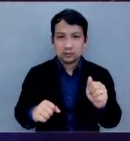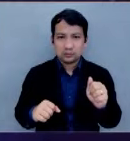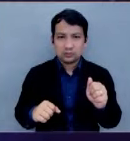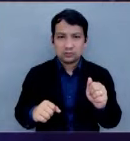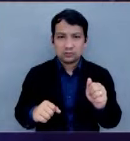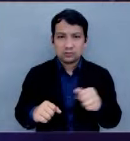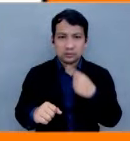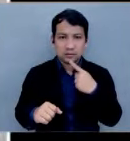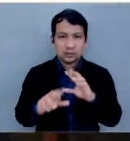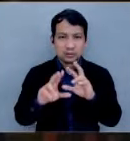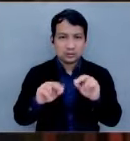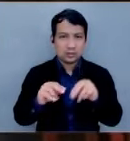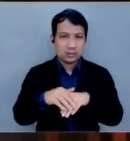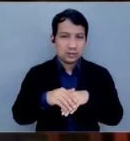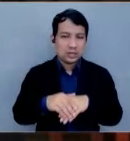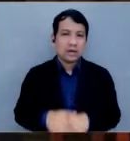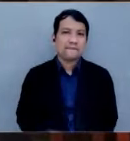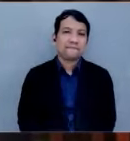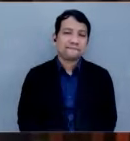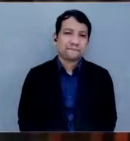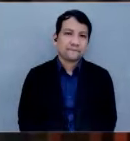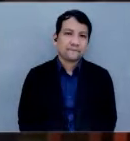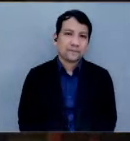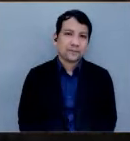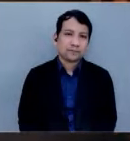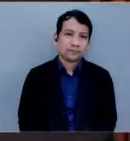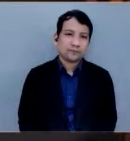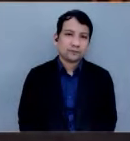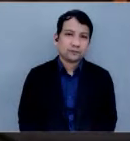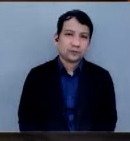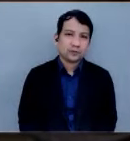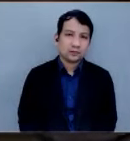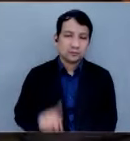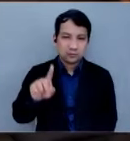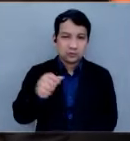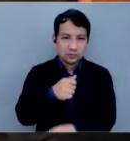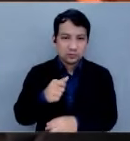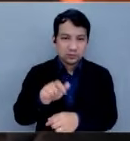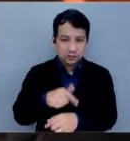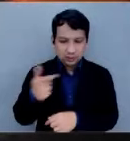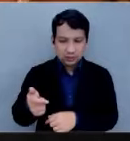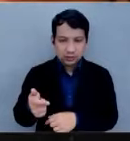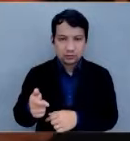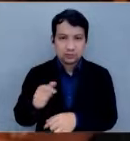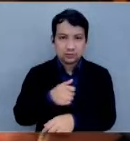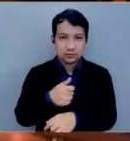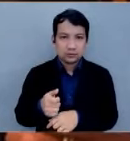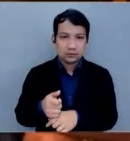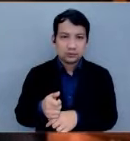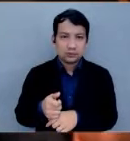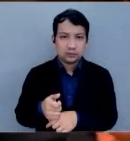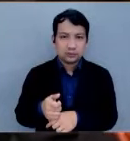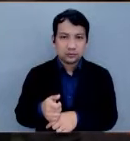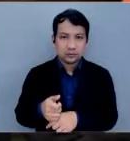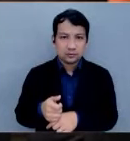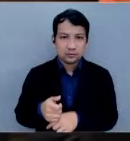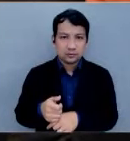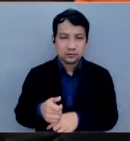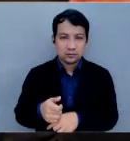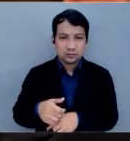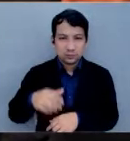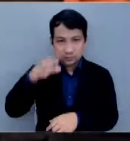ko, no comment na lang po. From one singer to another. When a man